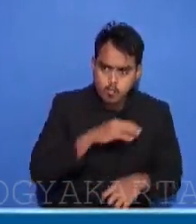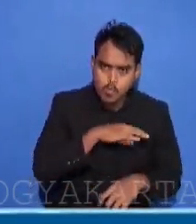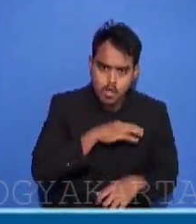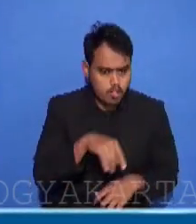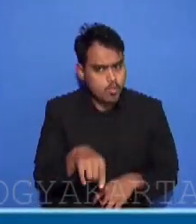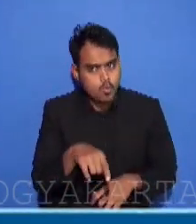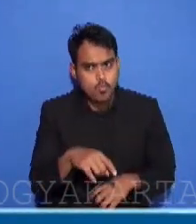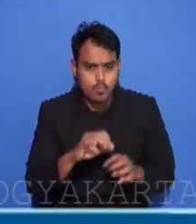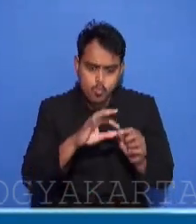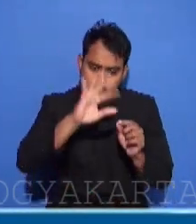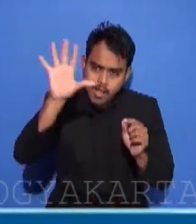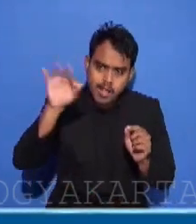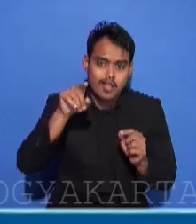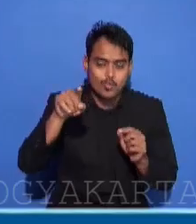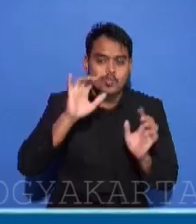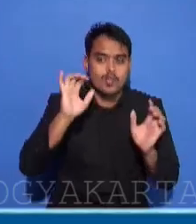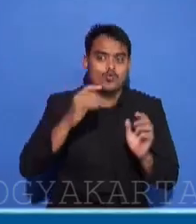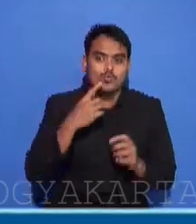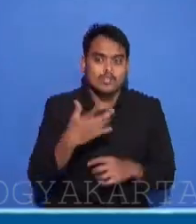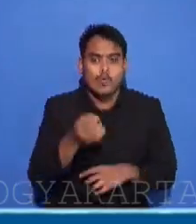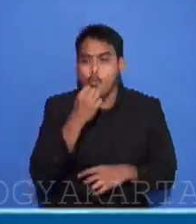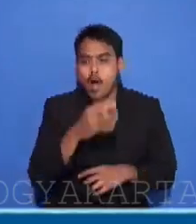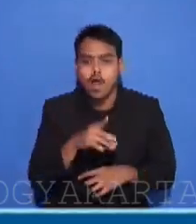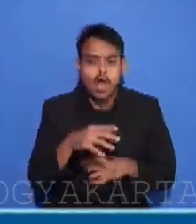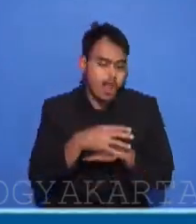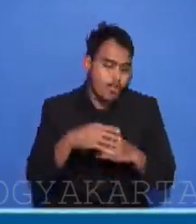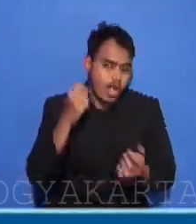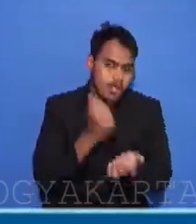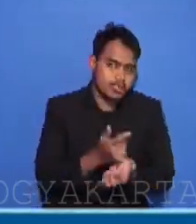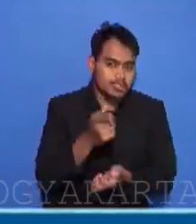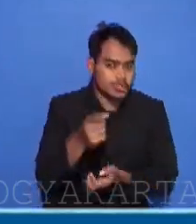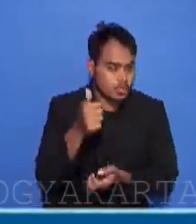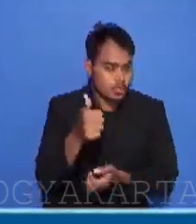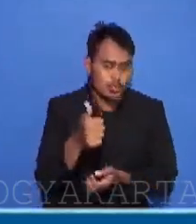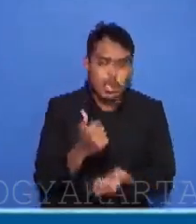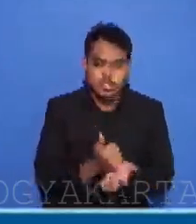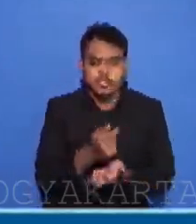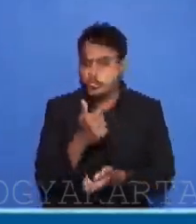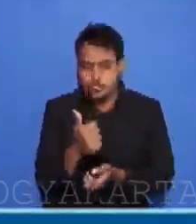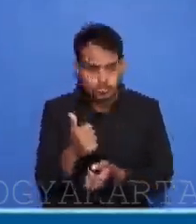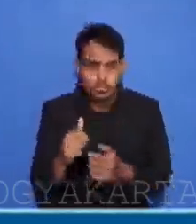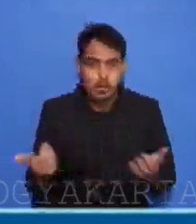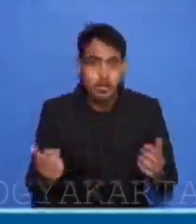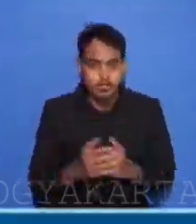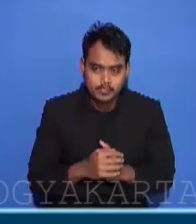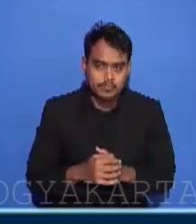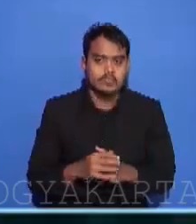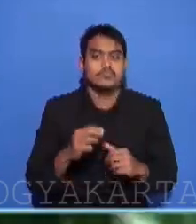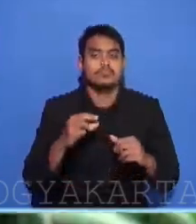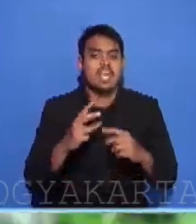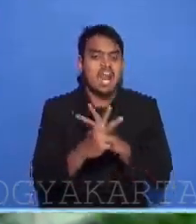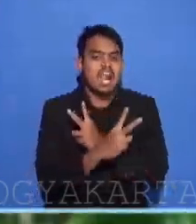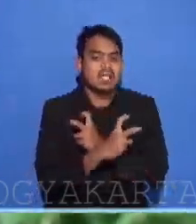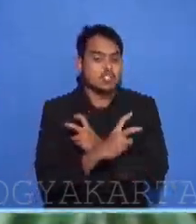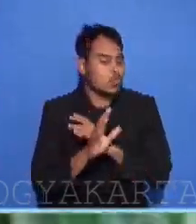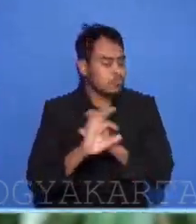Suci ingkang alami megaten Langkung aman sarto mboten ngandet racun kabaningaken kalian kelir sintetis